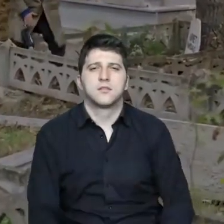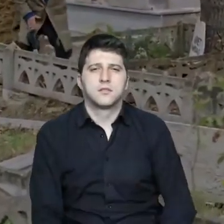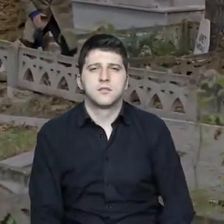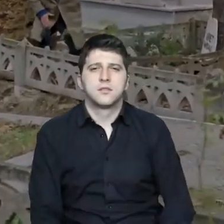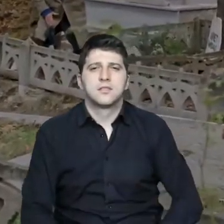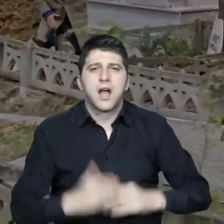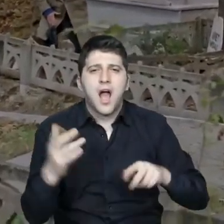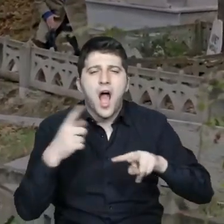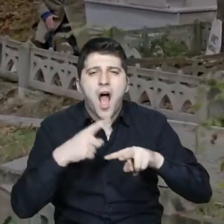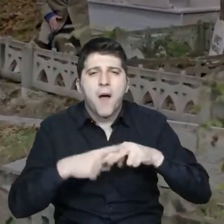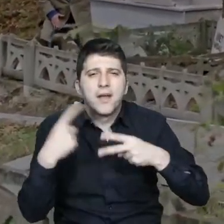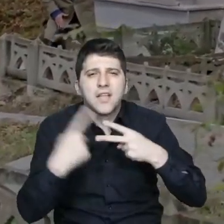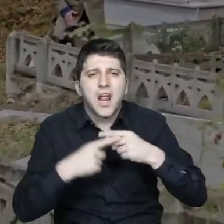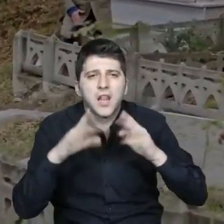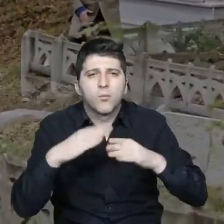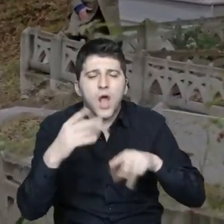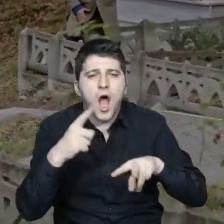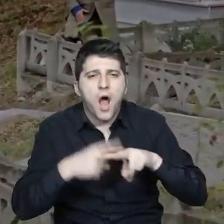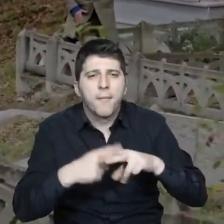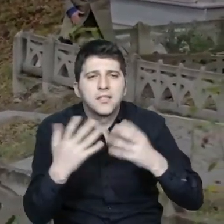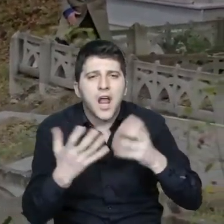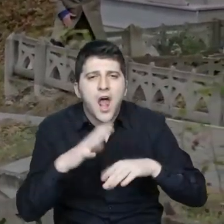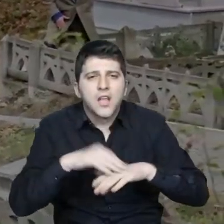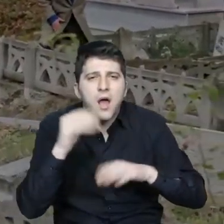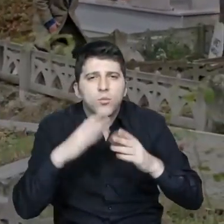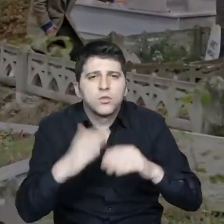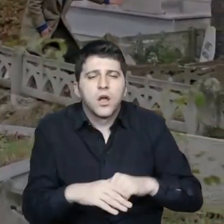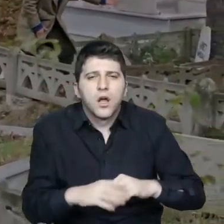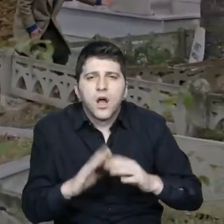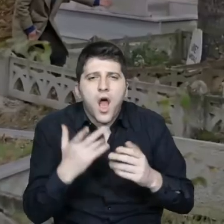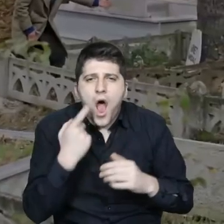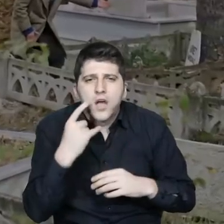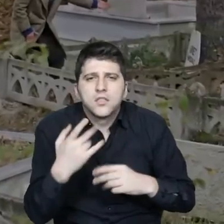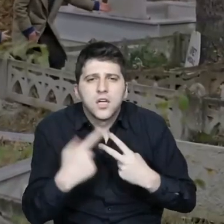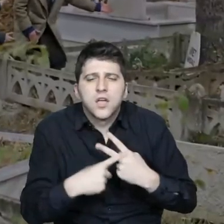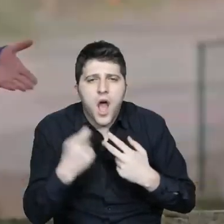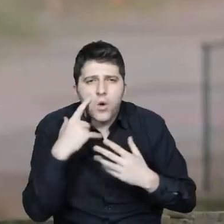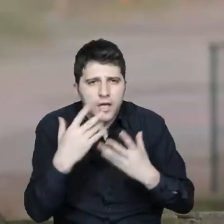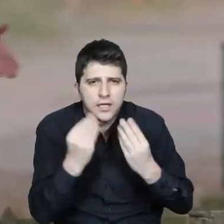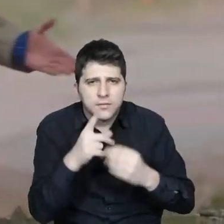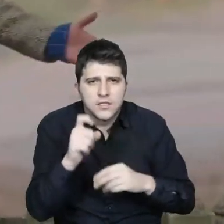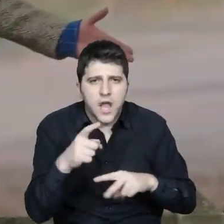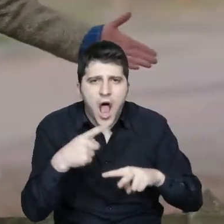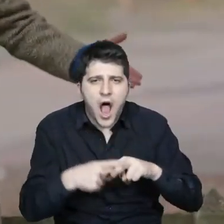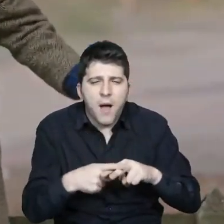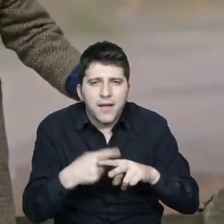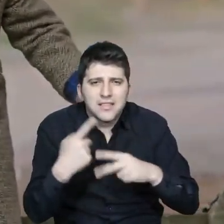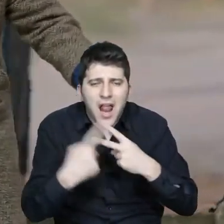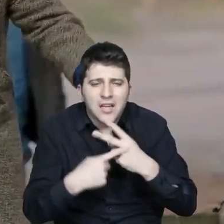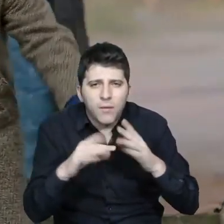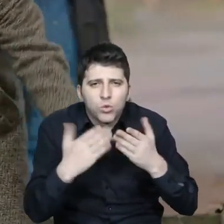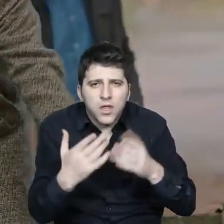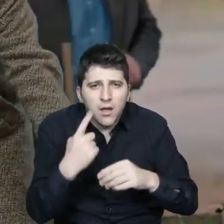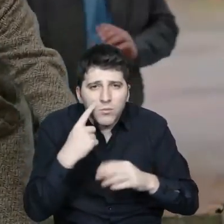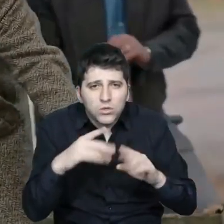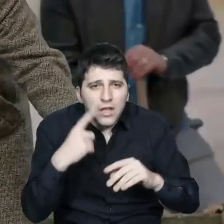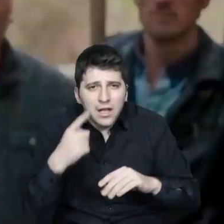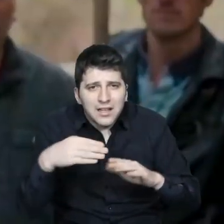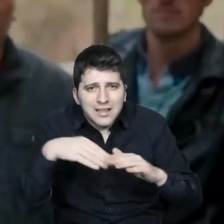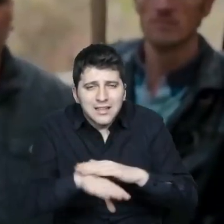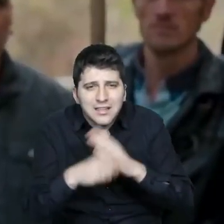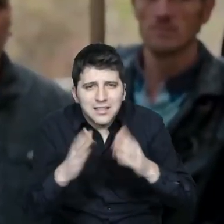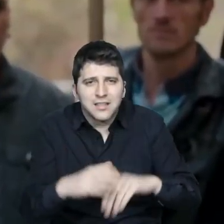Allah. Lan Ahmet Yanardağ burada, lan Ahmet Yanardağ burada. Hayırdır Yaşar, hayrola, iyi misin? Ahmet Yanardağ burada, yani burada derken yerin